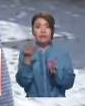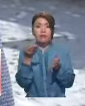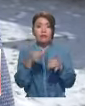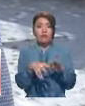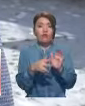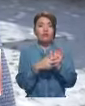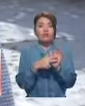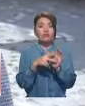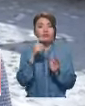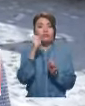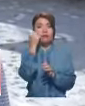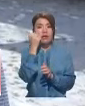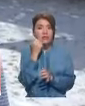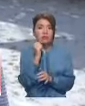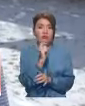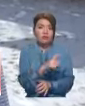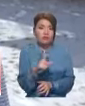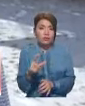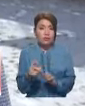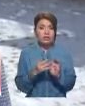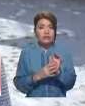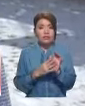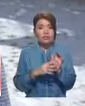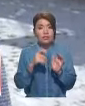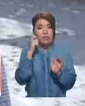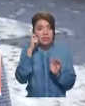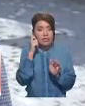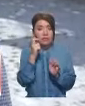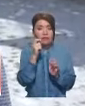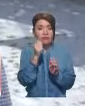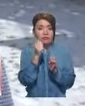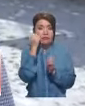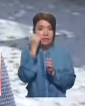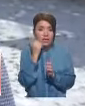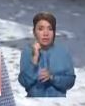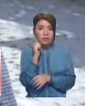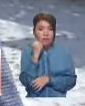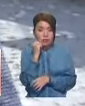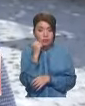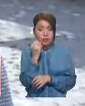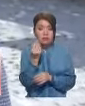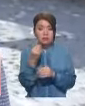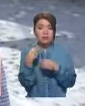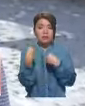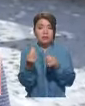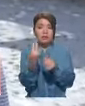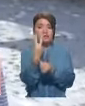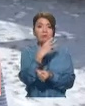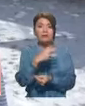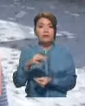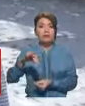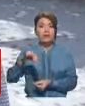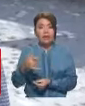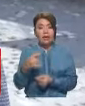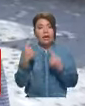людей. Так, 90-летняя пенсионерка подобным образом им отдала 2 миллиона тенге. А в